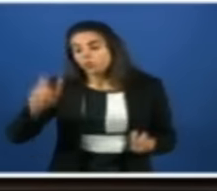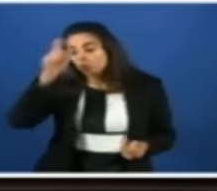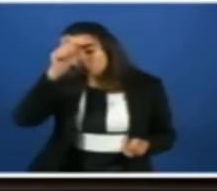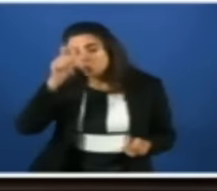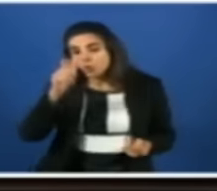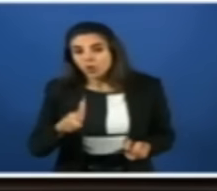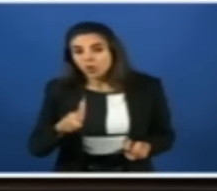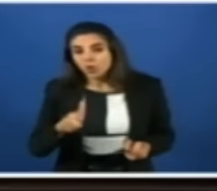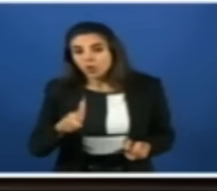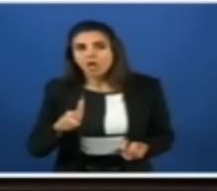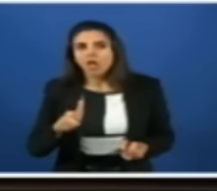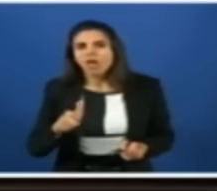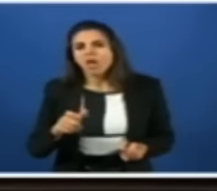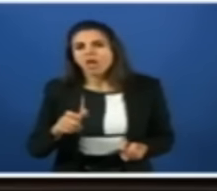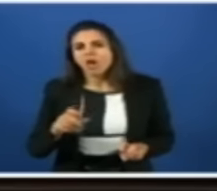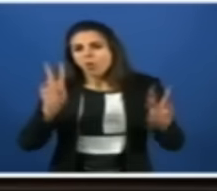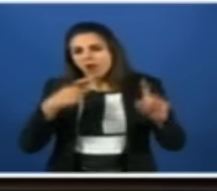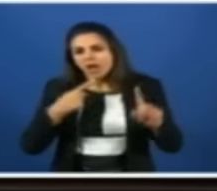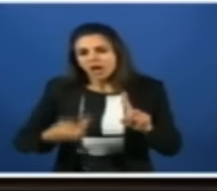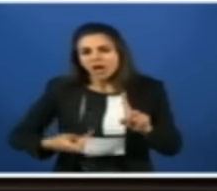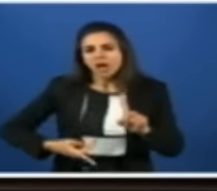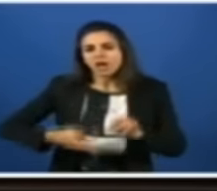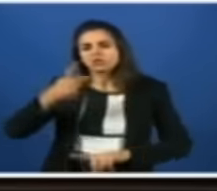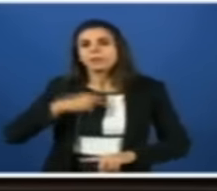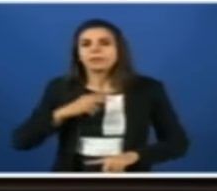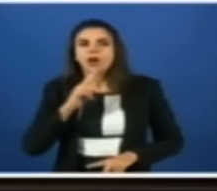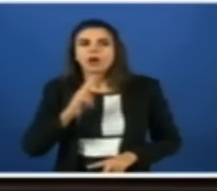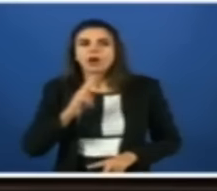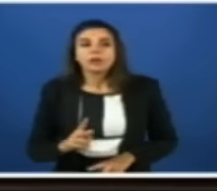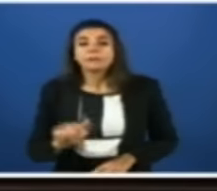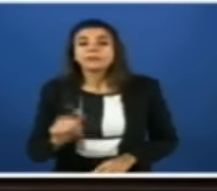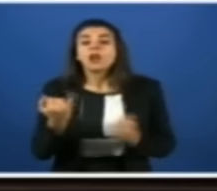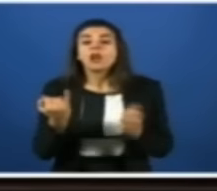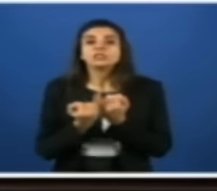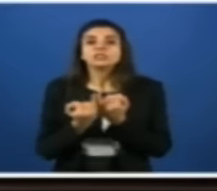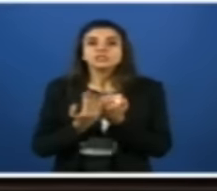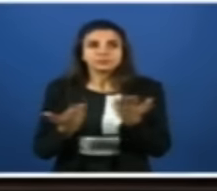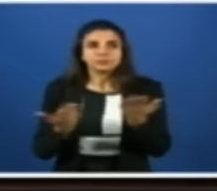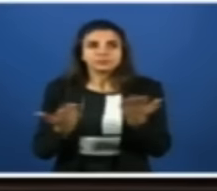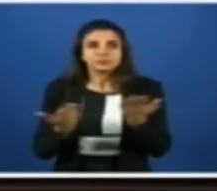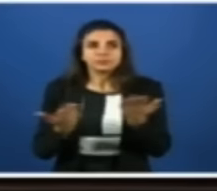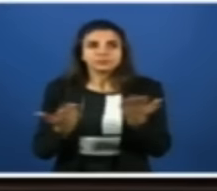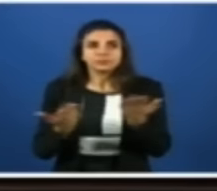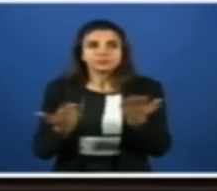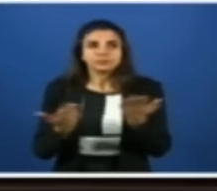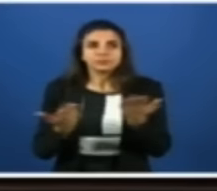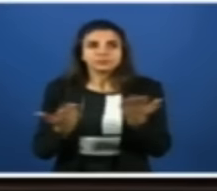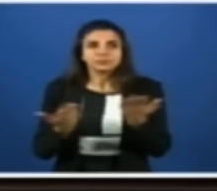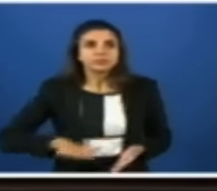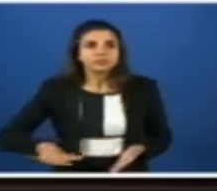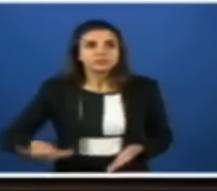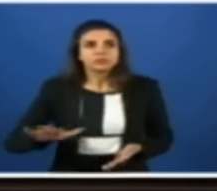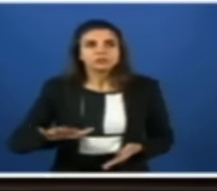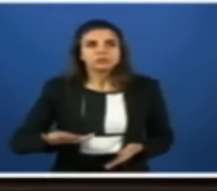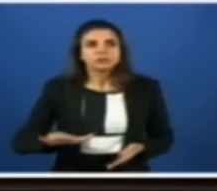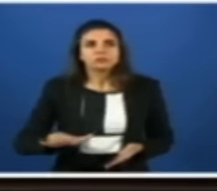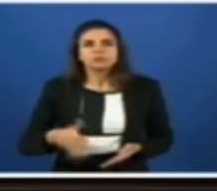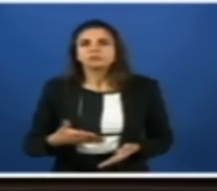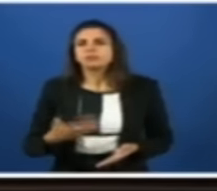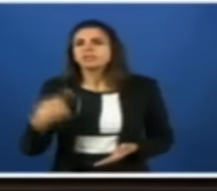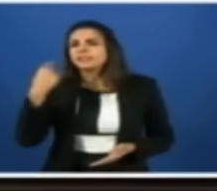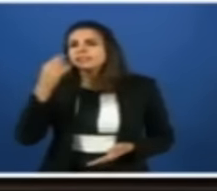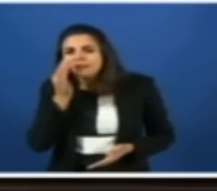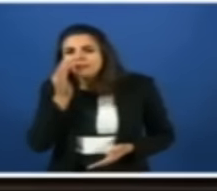Türkiye'nin gündeminden çıkarmaya kararlıyız. Değerli kardeşlerim, hepimiz tüm